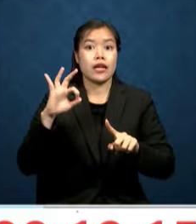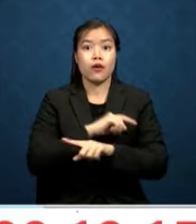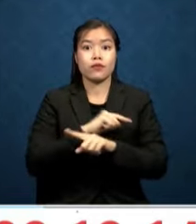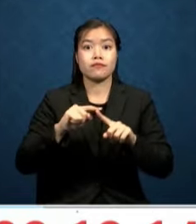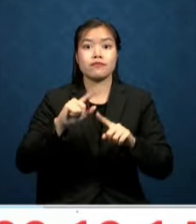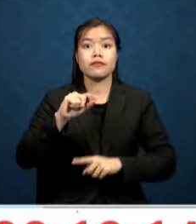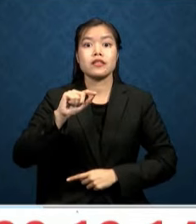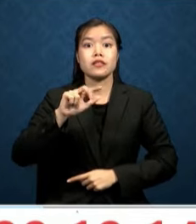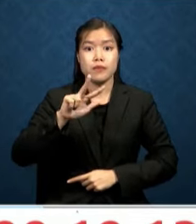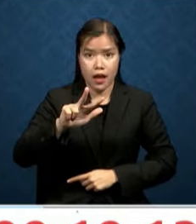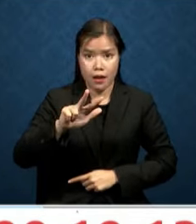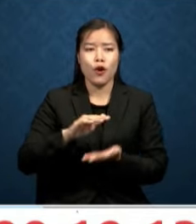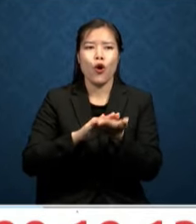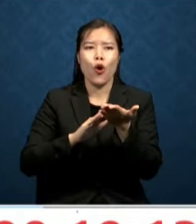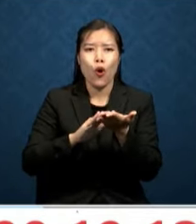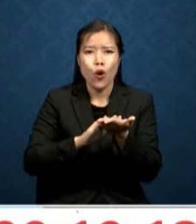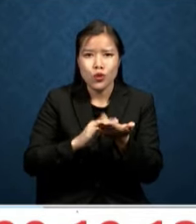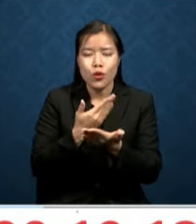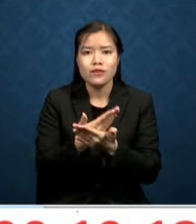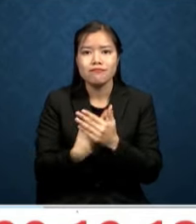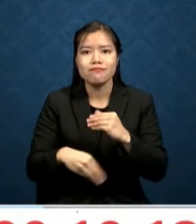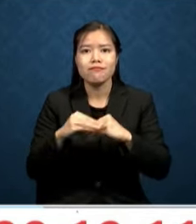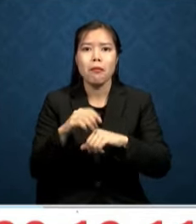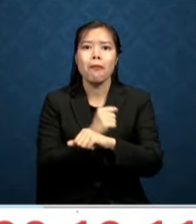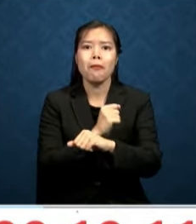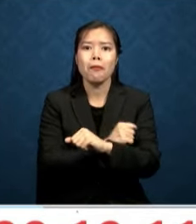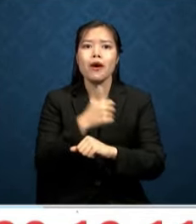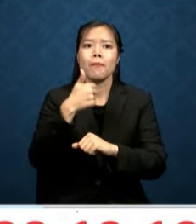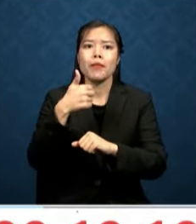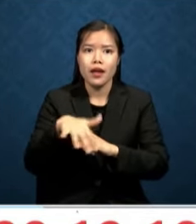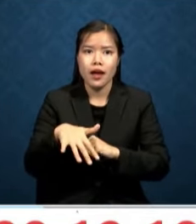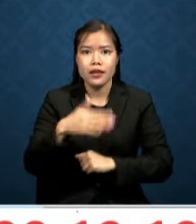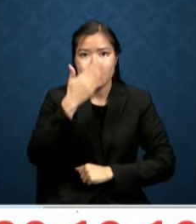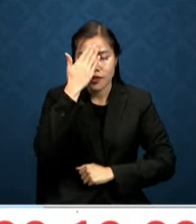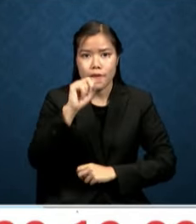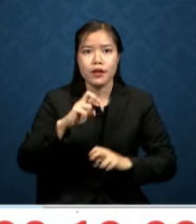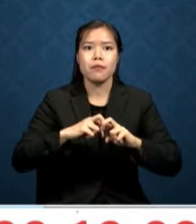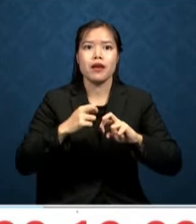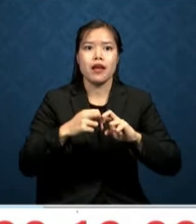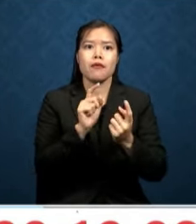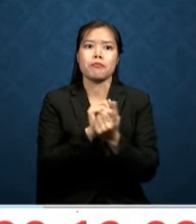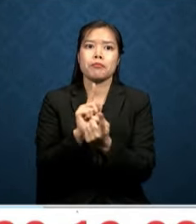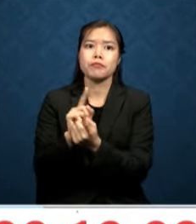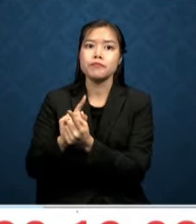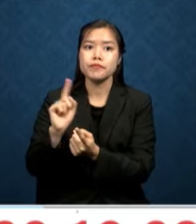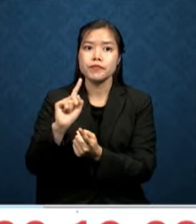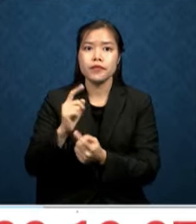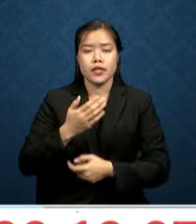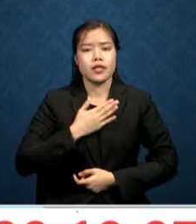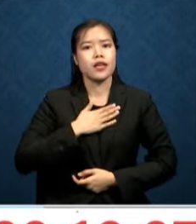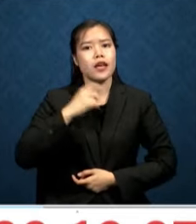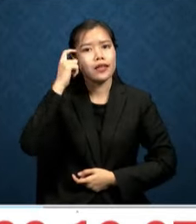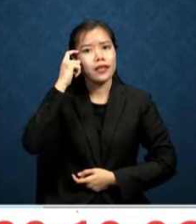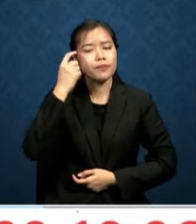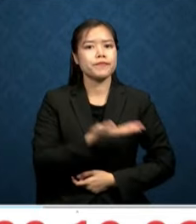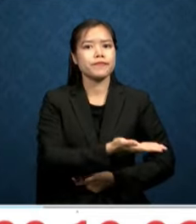ออกมานะครับขอโทษนะฮะที่ไม่สามารถทำตามที่สัญญาไว้ได้นะฮะโดยเฉพาะประเด็นปัญหาที่ปรากฏเนี่ยฮะที่ผมคิดว่าหลายท่